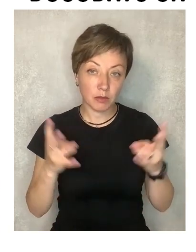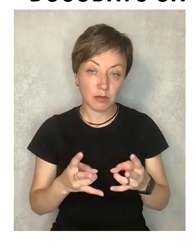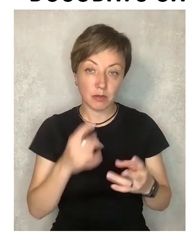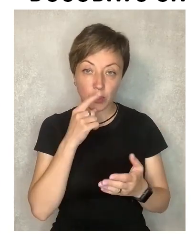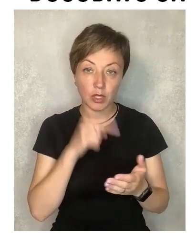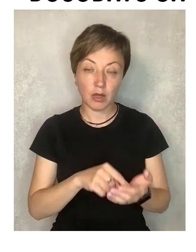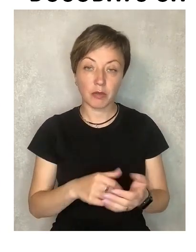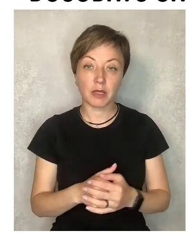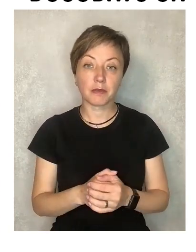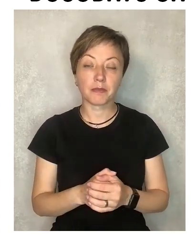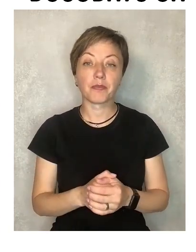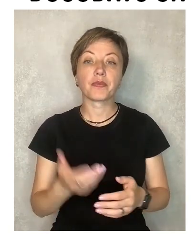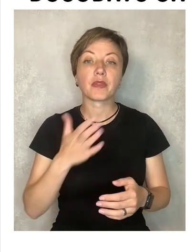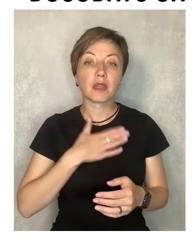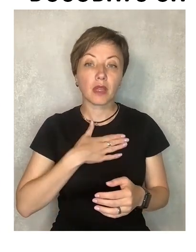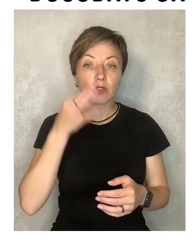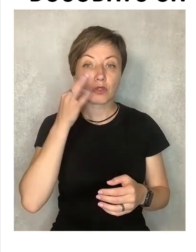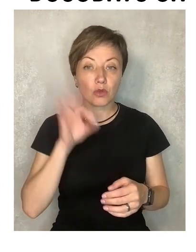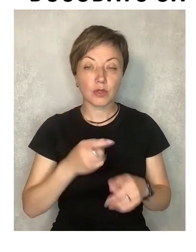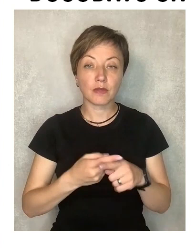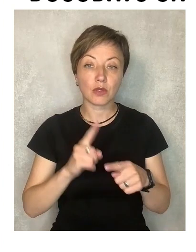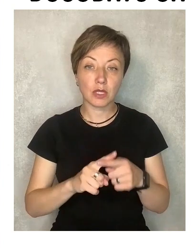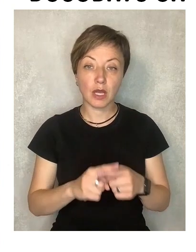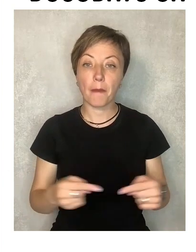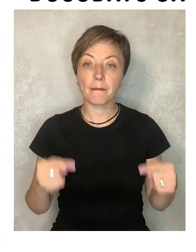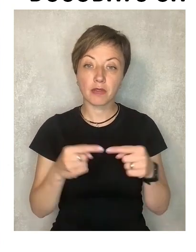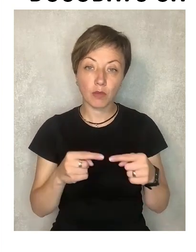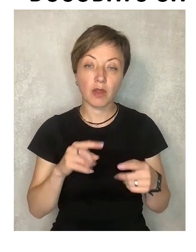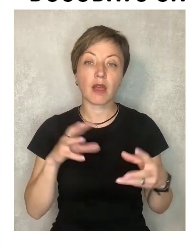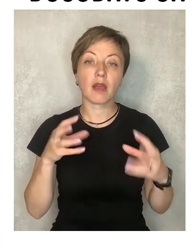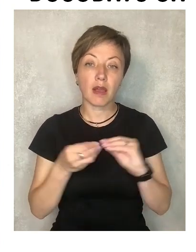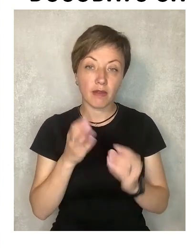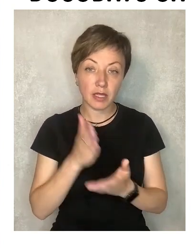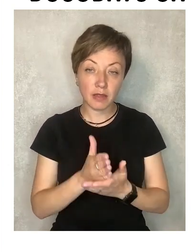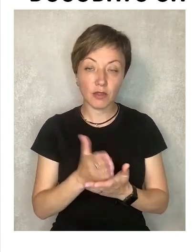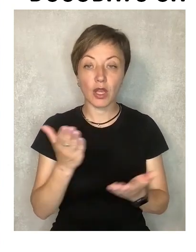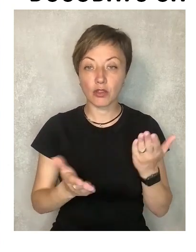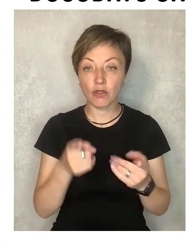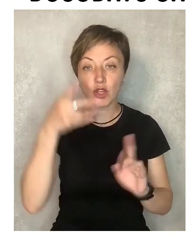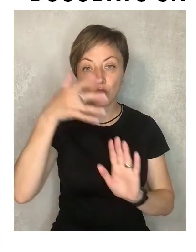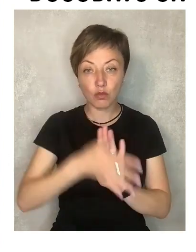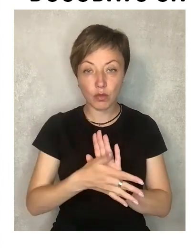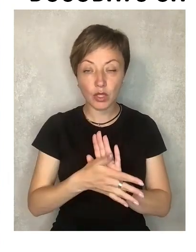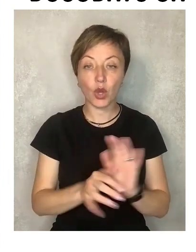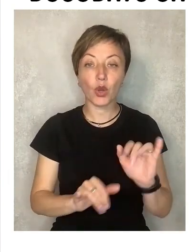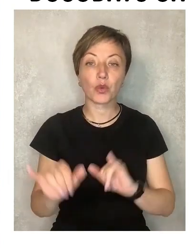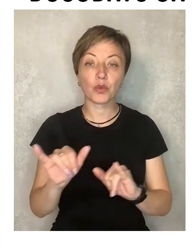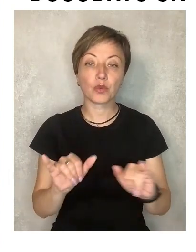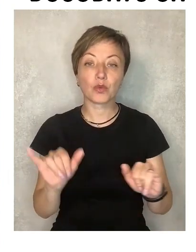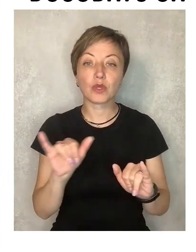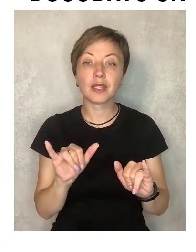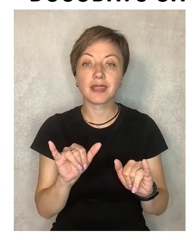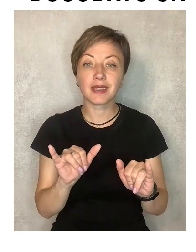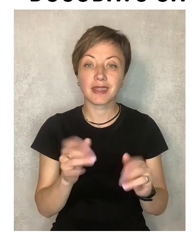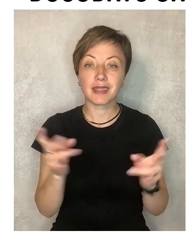Тому з нашого досвіду це безумовно ефективно, але якщо ви розумієте, от те саме по петиціям, що